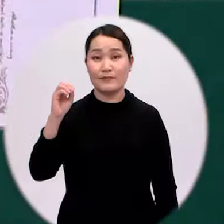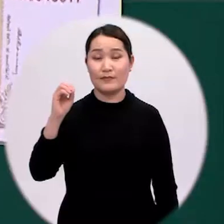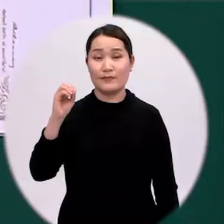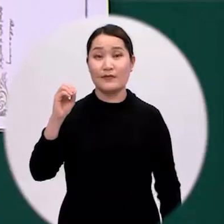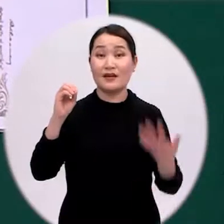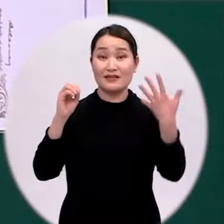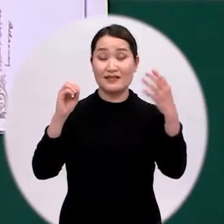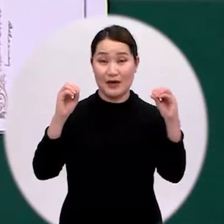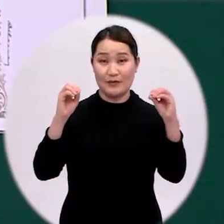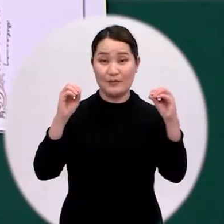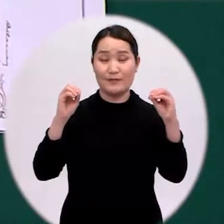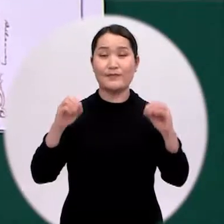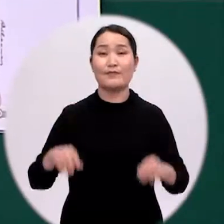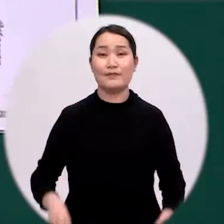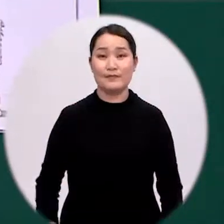100,